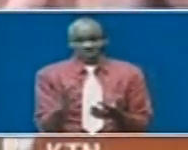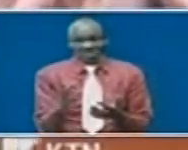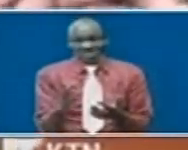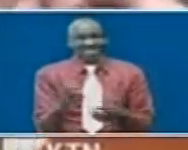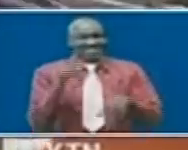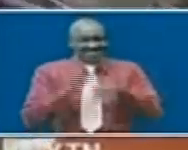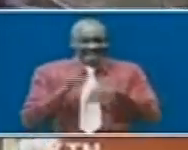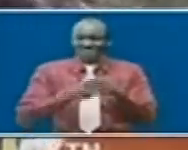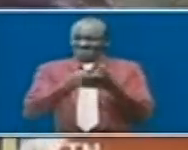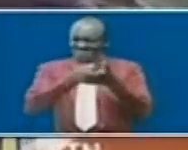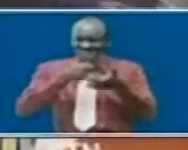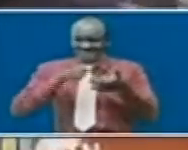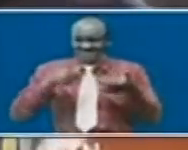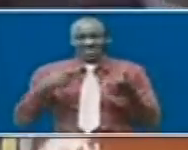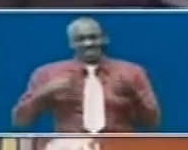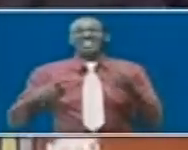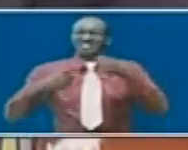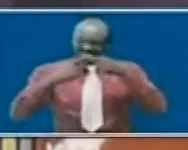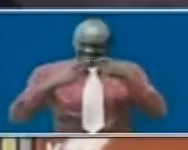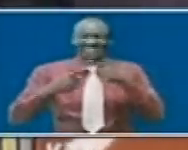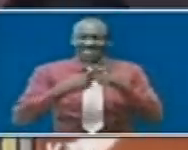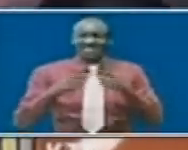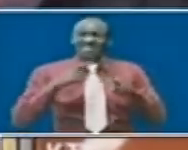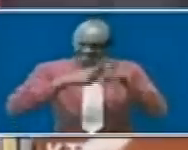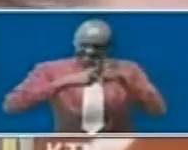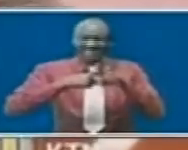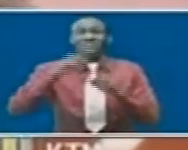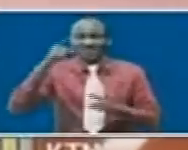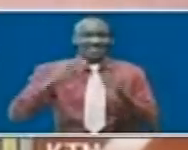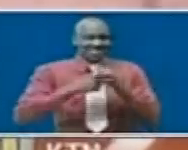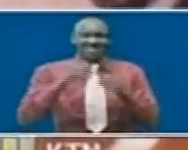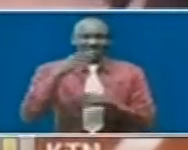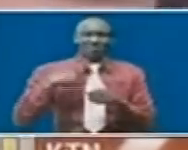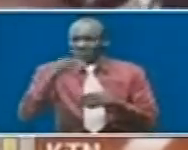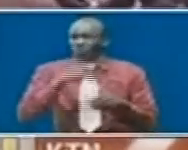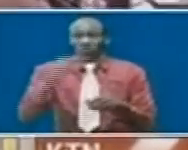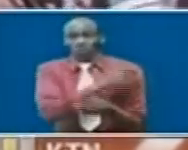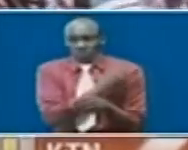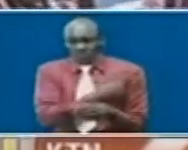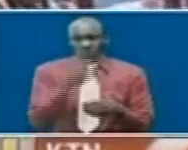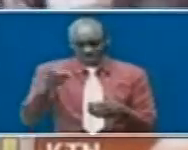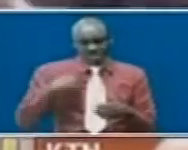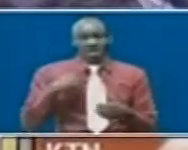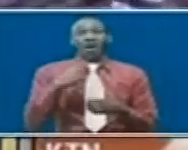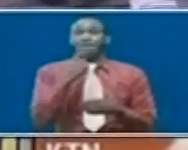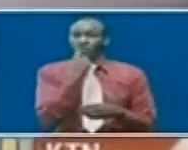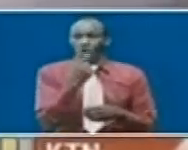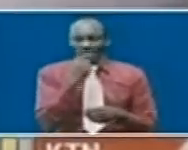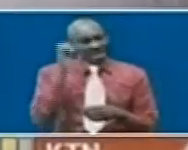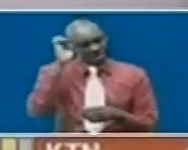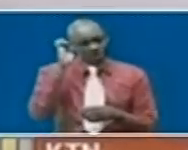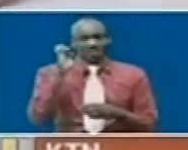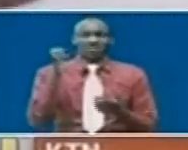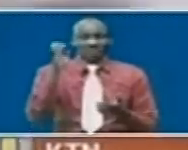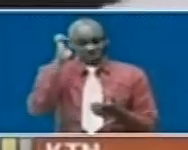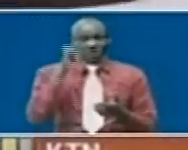Baada ya kung'olewa msumari huu wa inchi 6 kwa uchungu mno, kwa upesi alifikishwa katika hospitali ya rufaa ya Moi Eldoret.